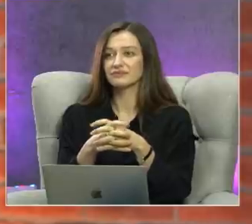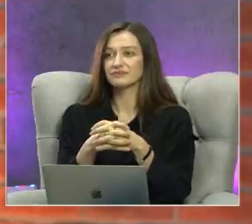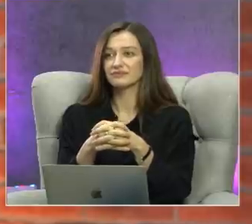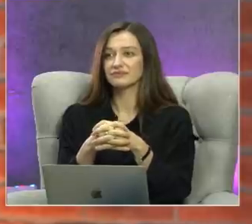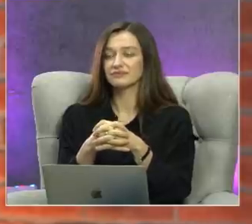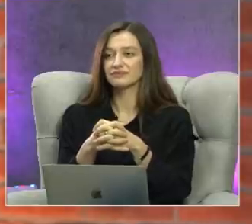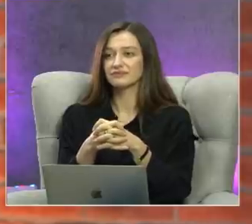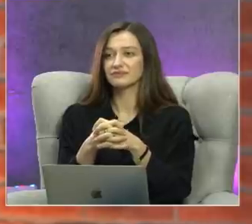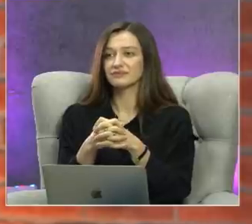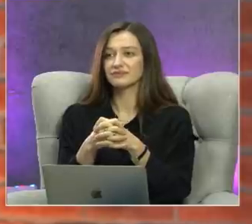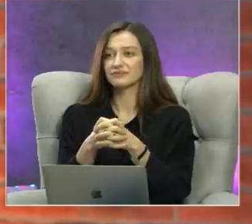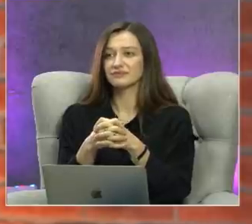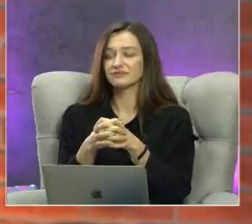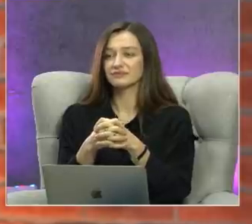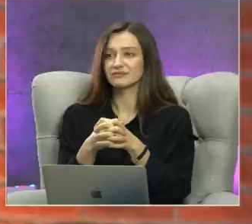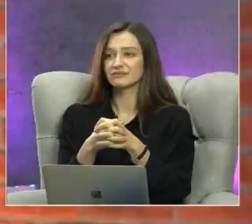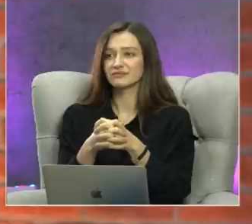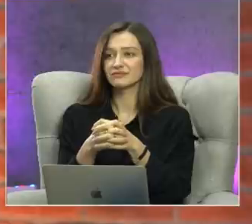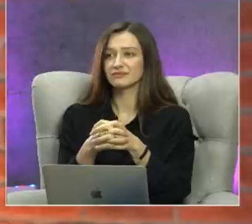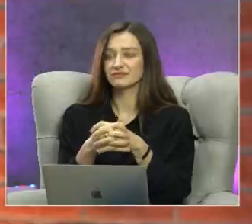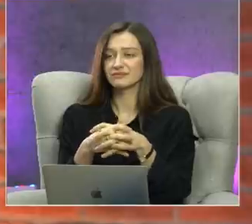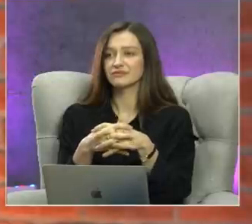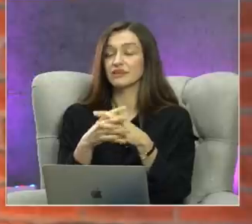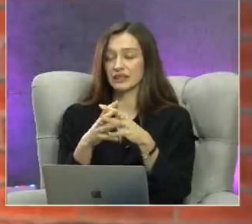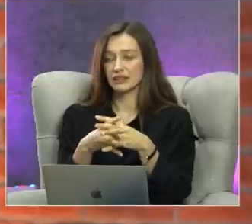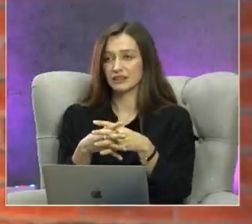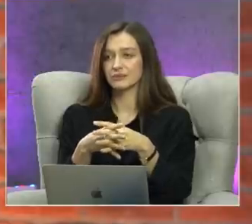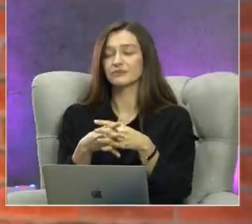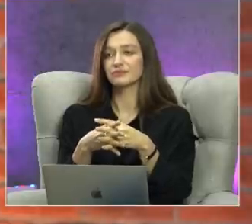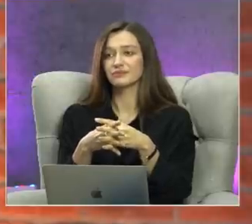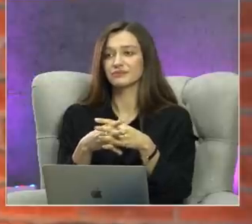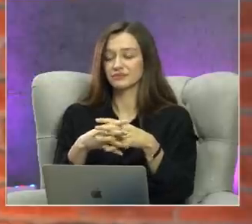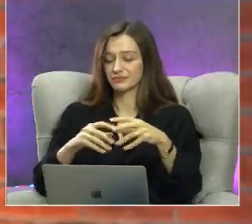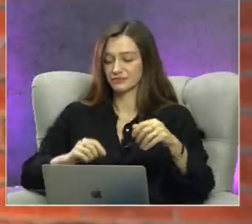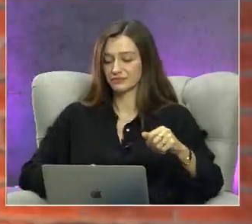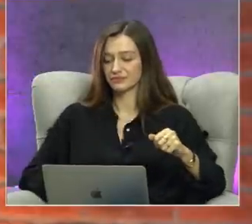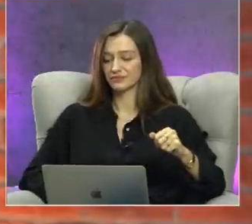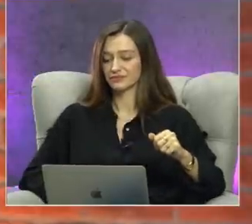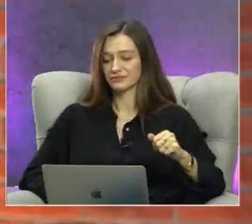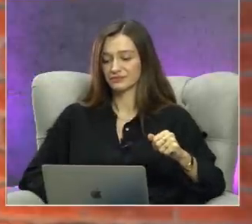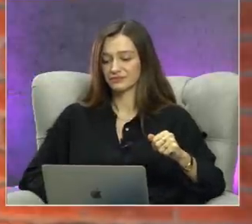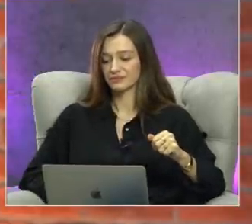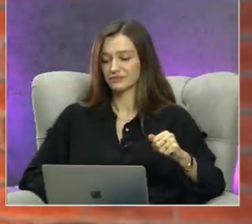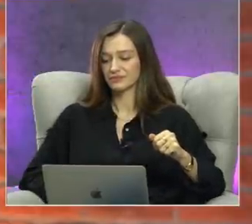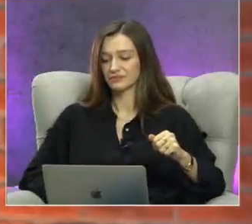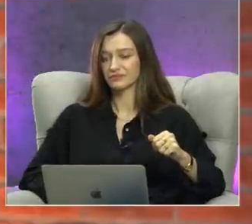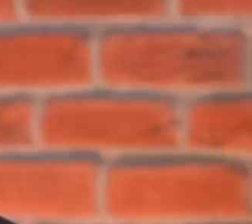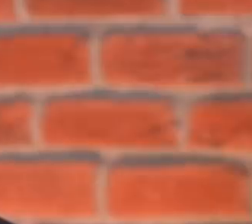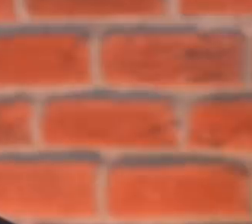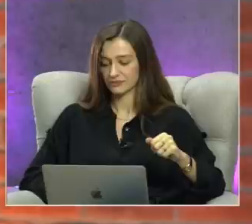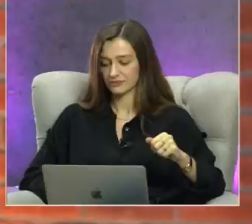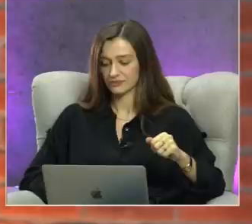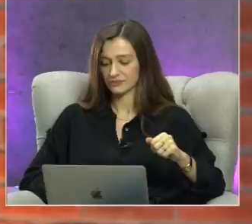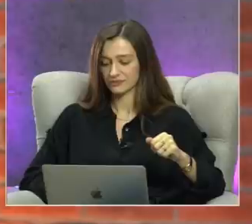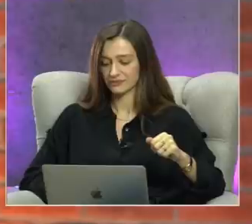Yani bunların hiçbirini kötülemiyorum. Bunların hepsi toplumda gerekli bir şey ama gerekli. Nasıl çalıştıklarına bakın. Hı hı. Bazı büyük sorulara banko cevapları vardır